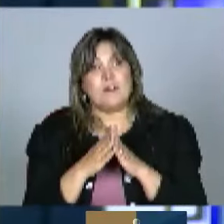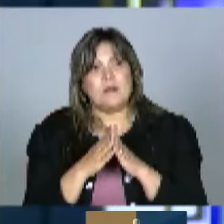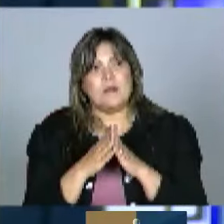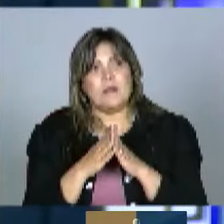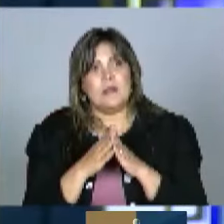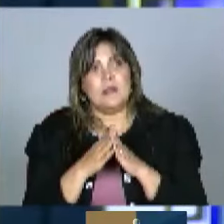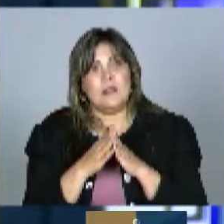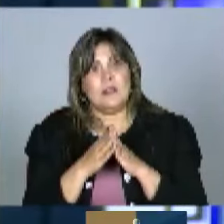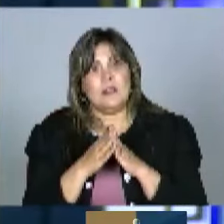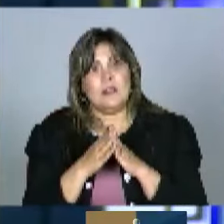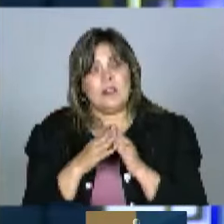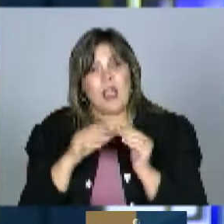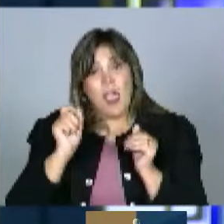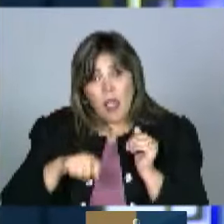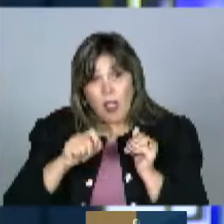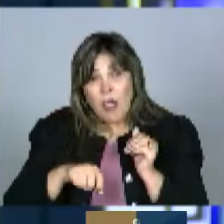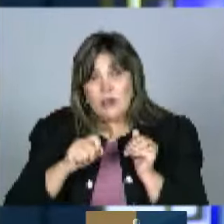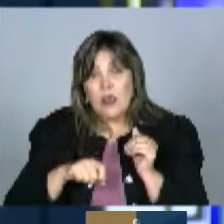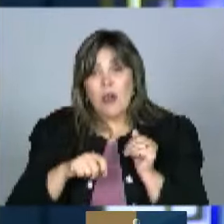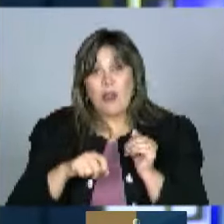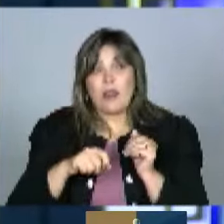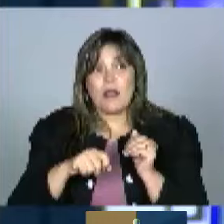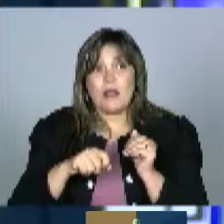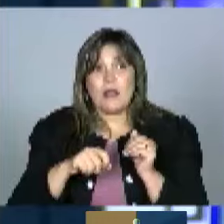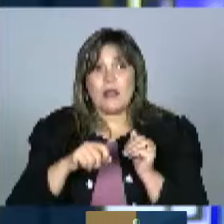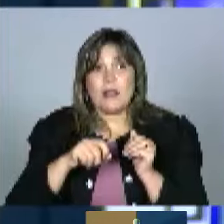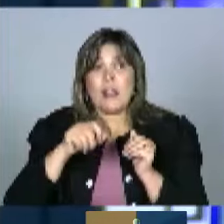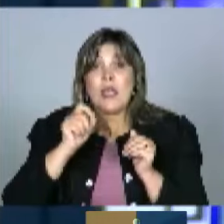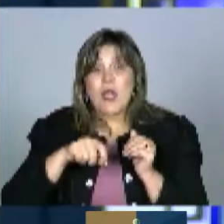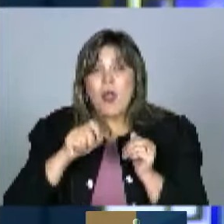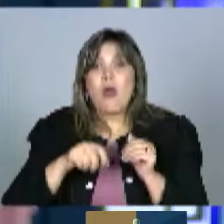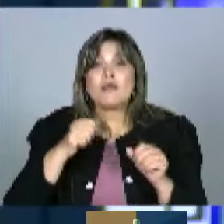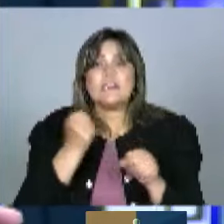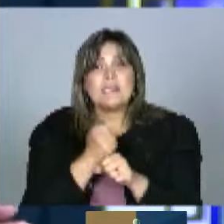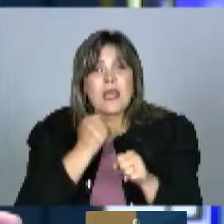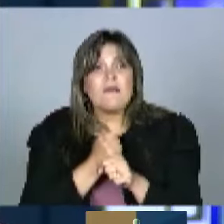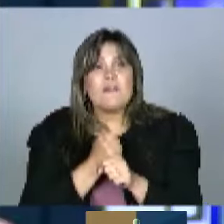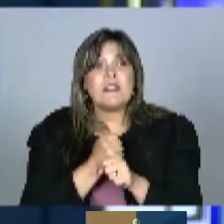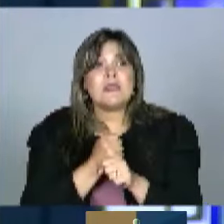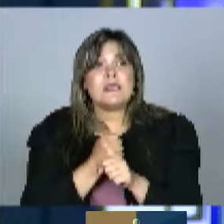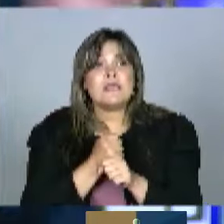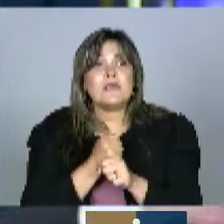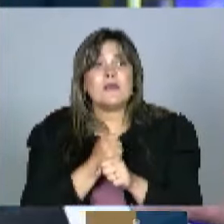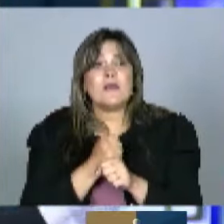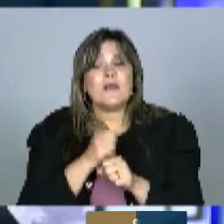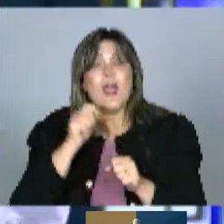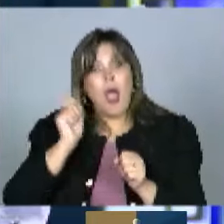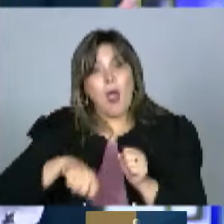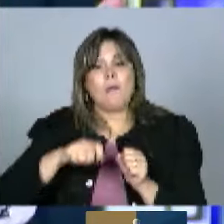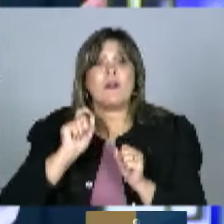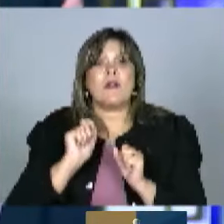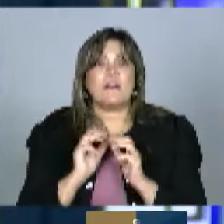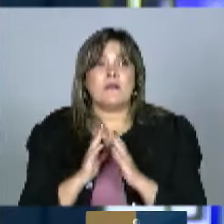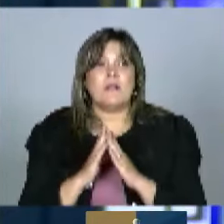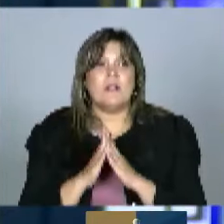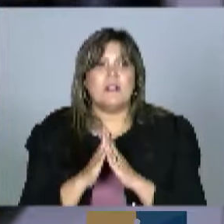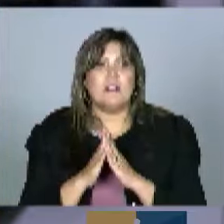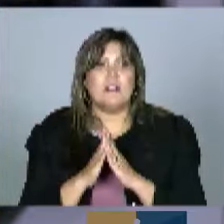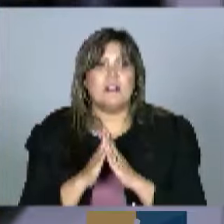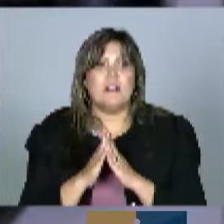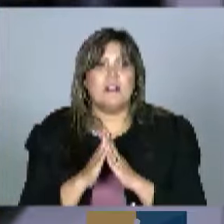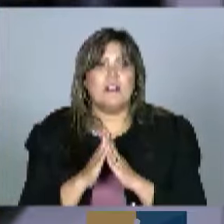السرعه قضاء المستعجل حكم لكن القاضي التنفيذ وقاضي وور الوقت امر يعني يعتبر